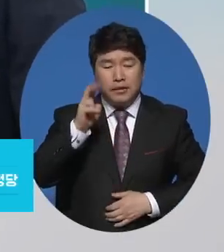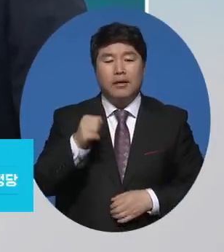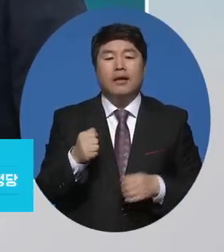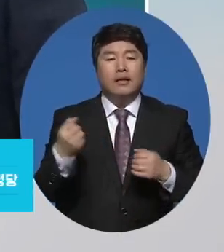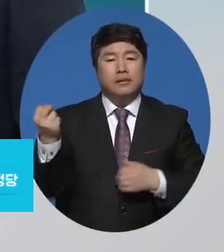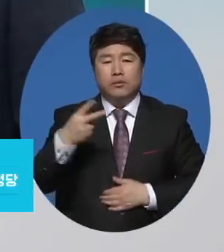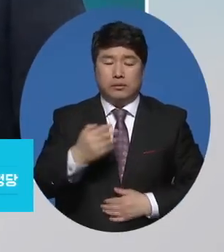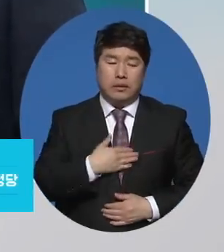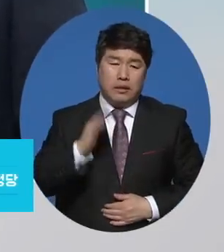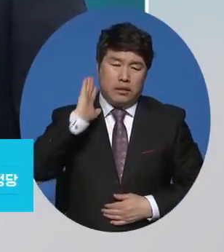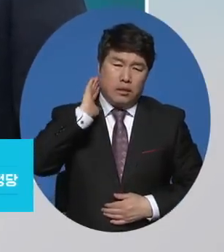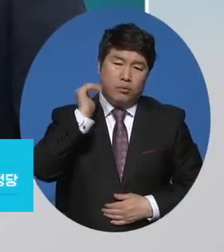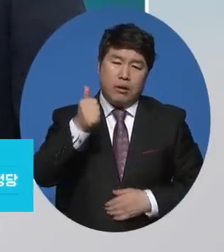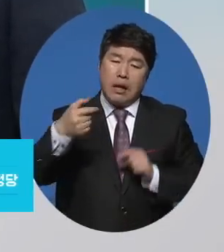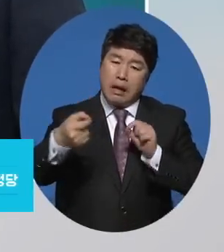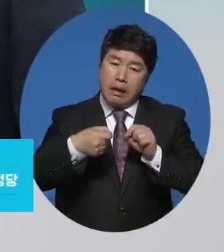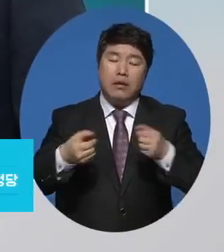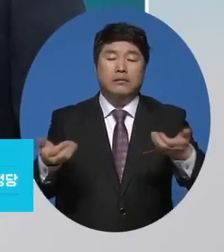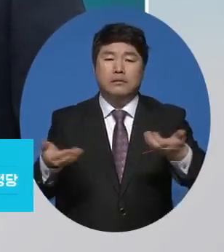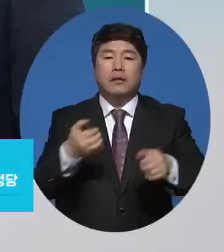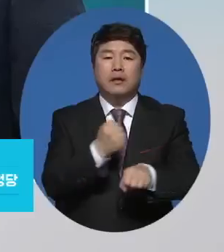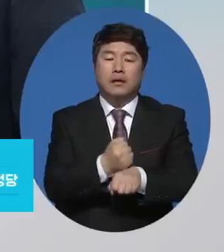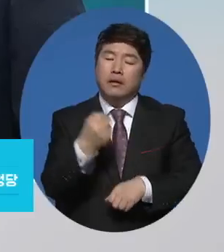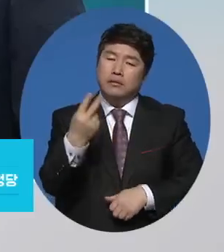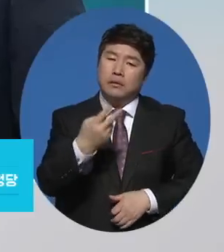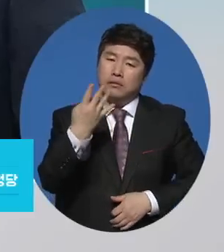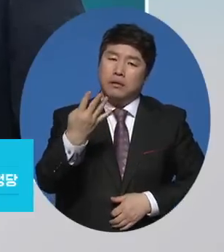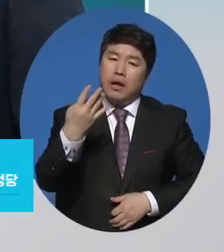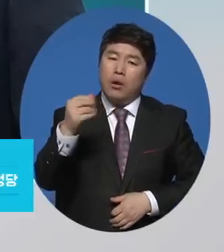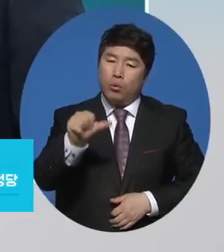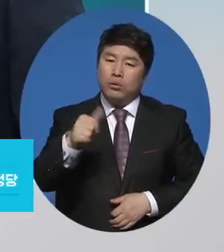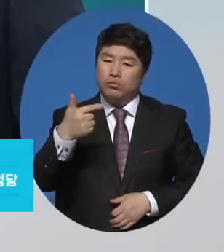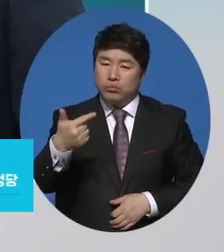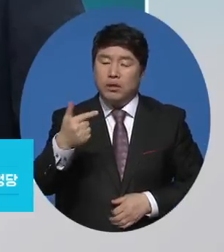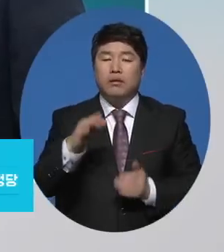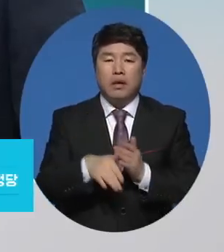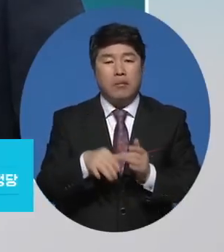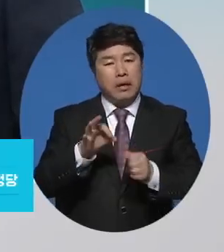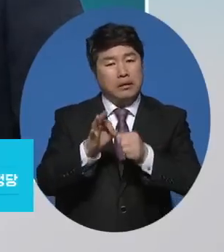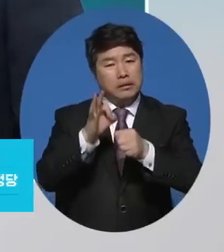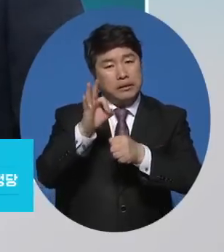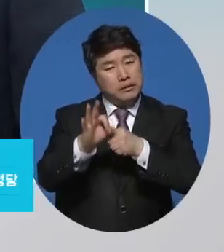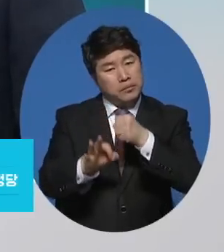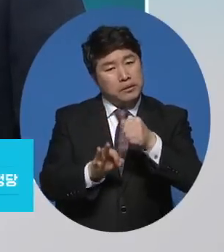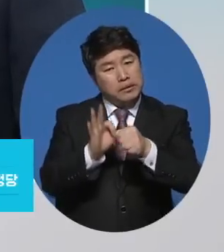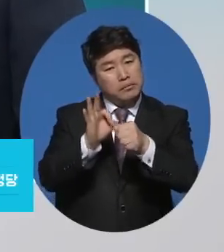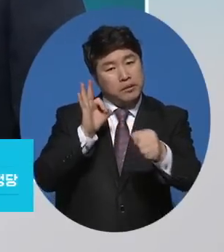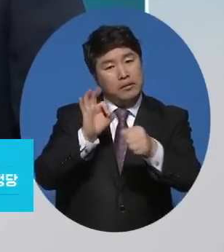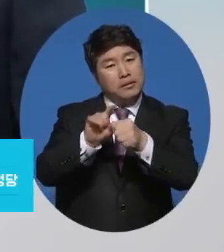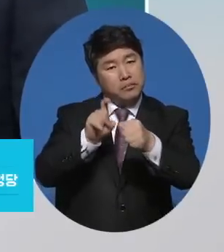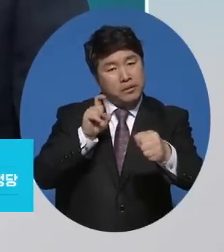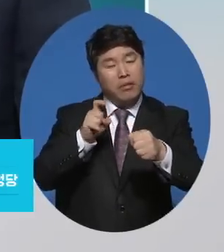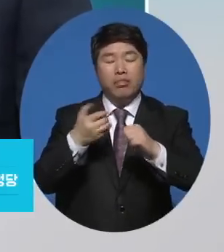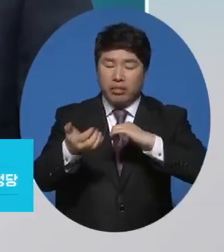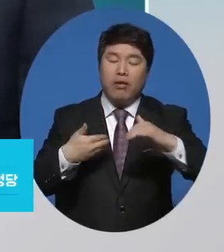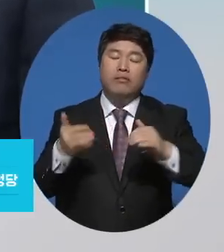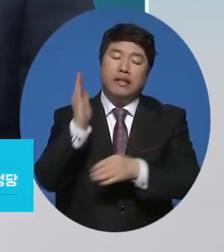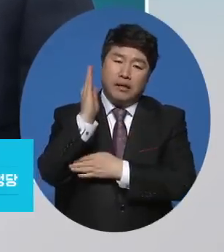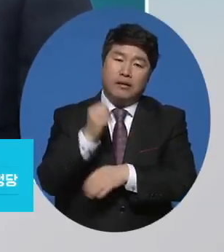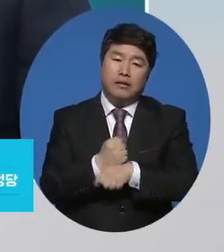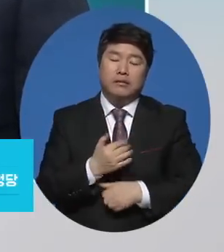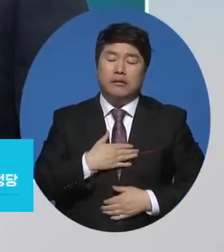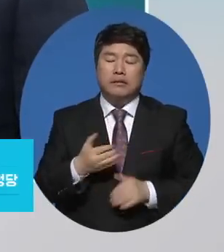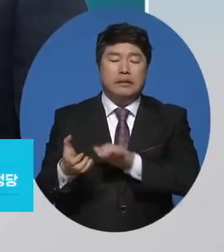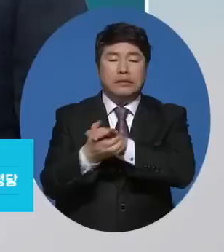제가 대통령 가까이서 일한 거는 그거는 2004년 5년 6년 이때 벌써 10년 11년 전에 이야기고요 저는